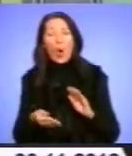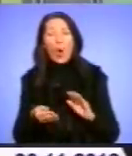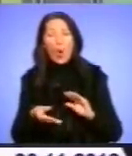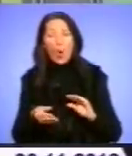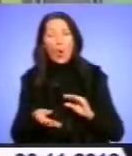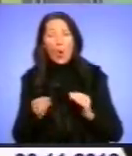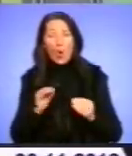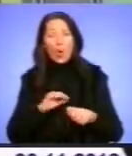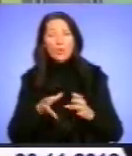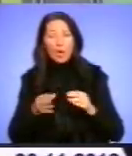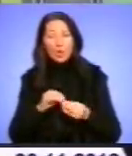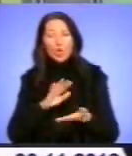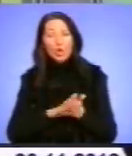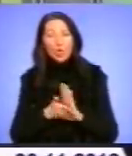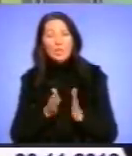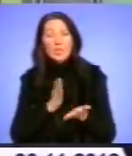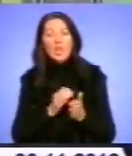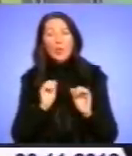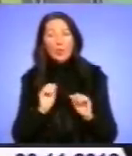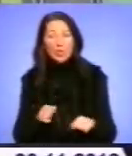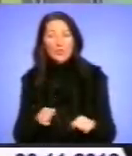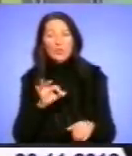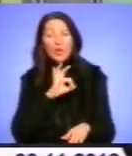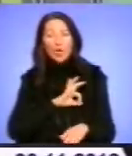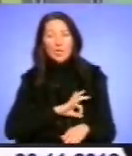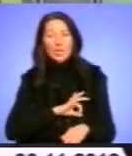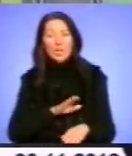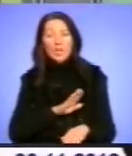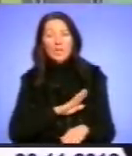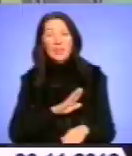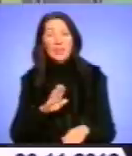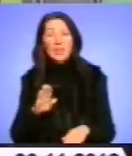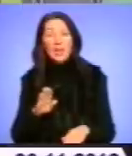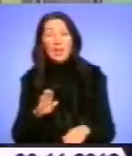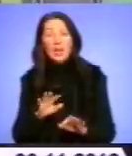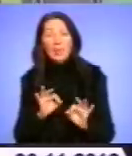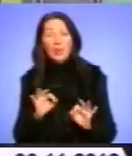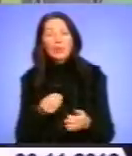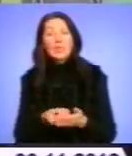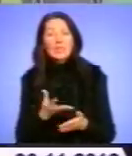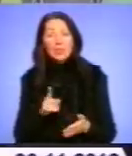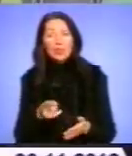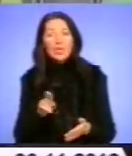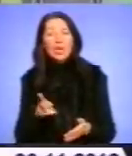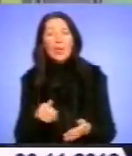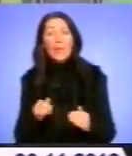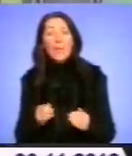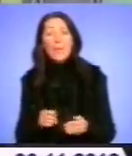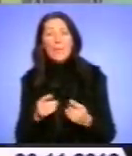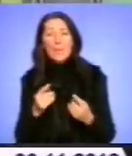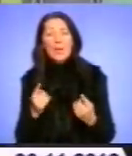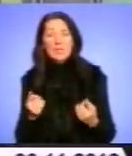є можливість використання, так би мовити, необґрунтованих цін, тоді як максимальна кількість